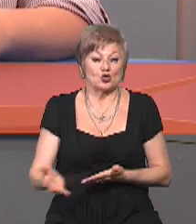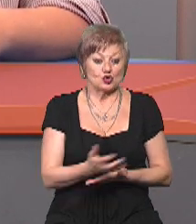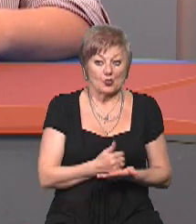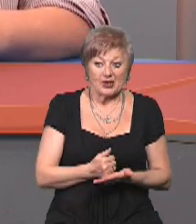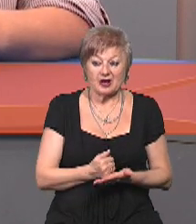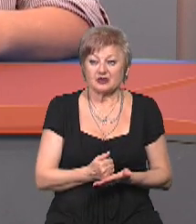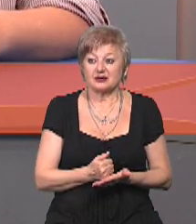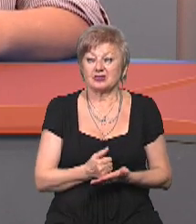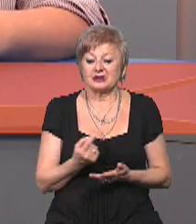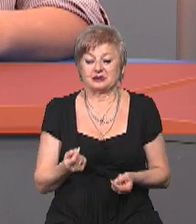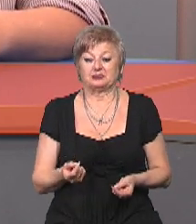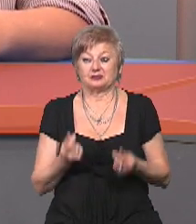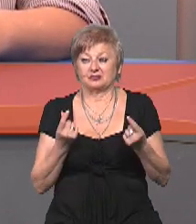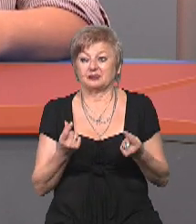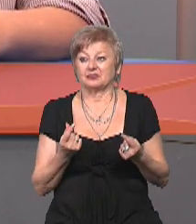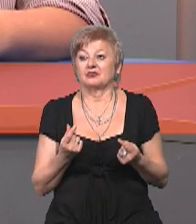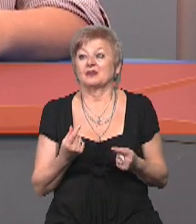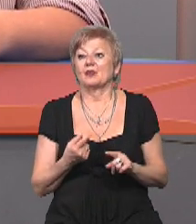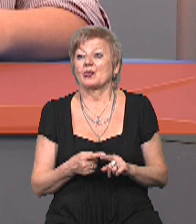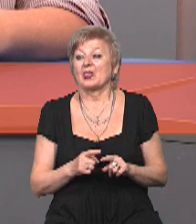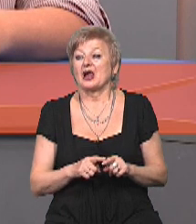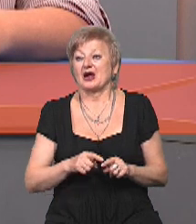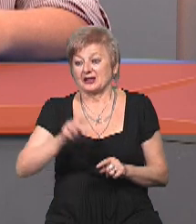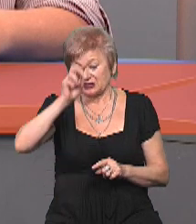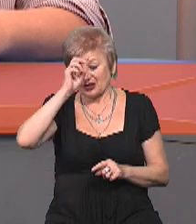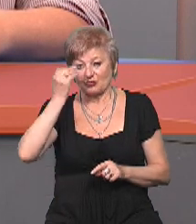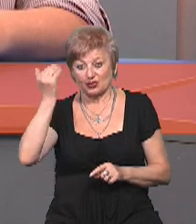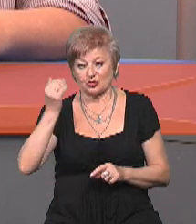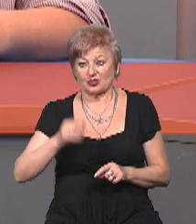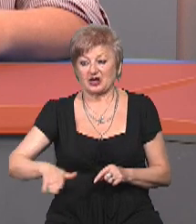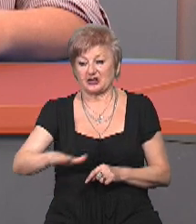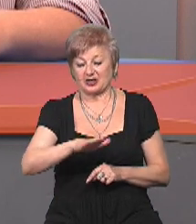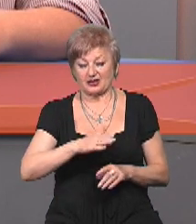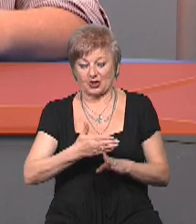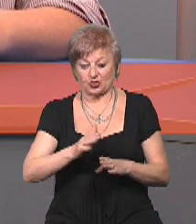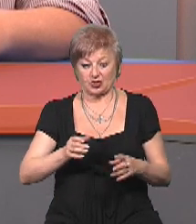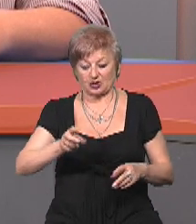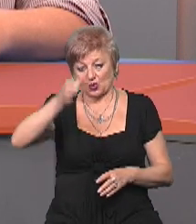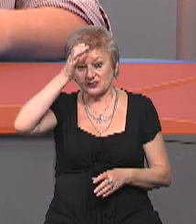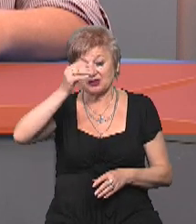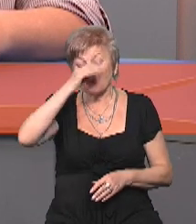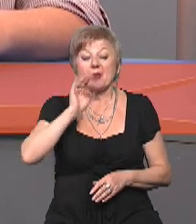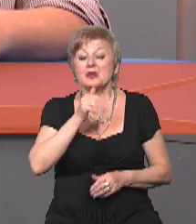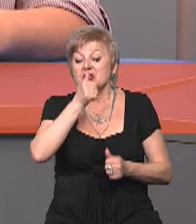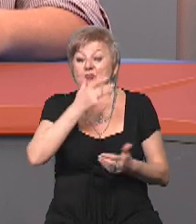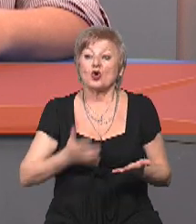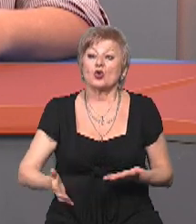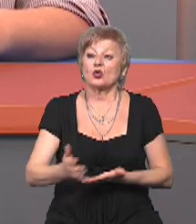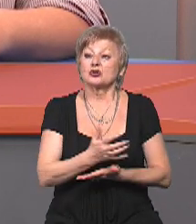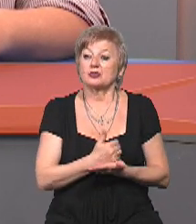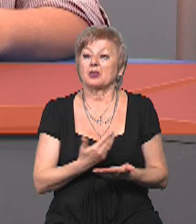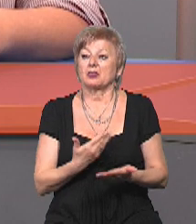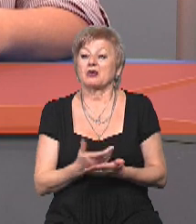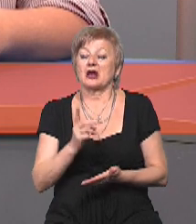збирають, вони мінімальні. Це коригується коригуванням бюджету територіального відділу освіти. Батьки не можуть зібрати гроші на капітальний